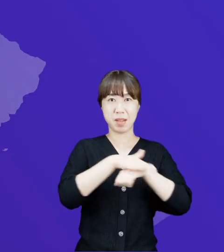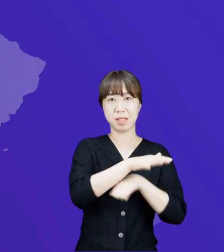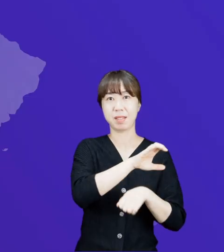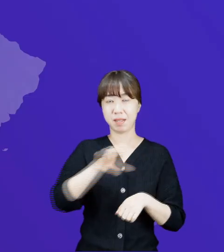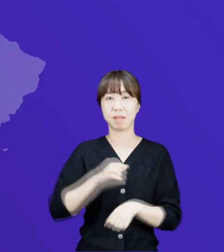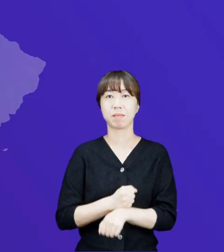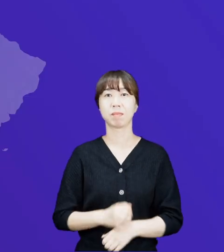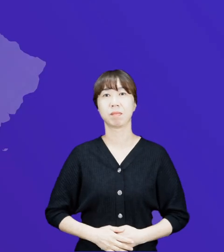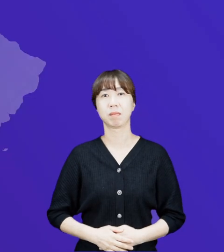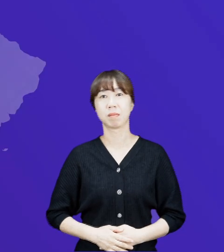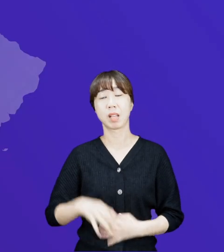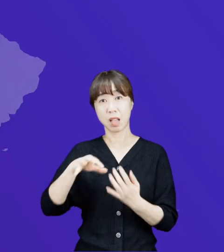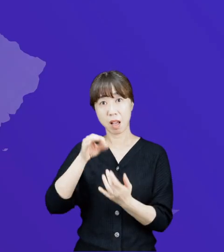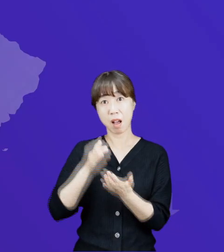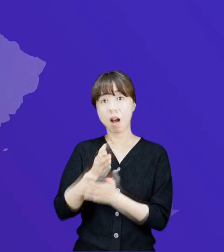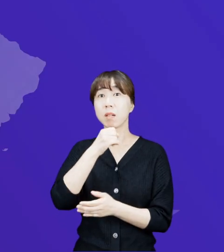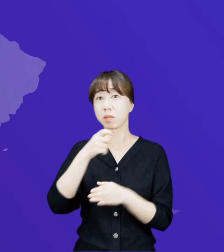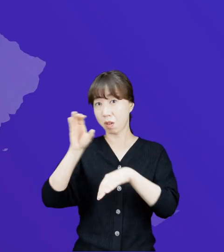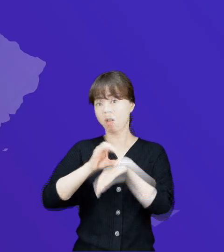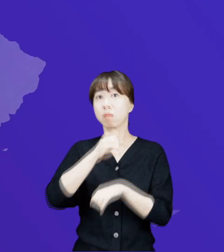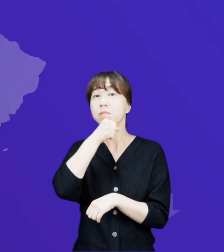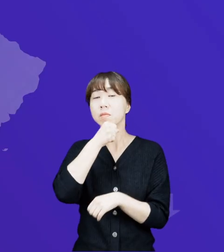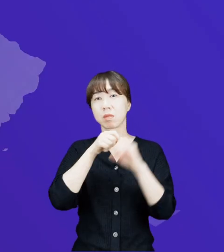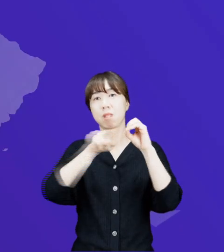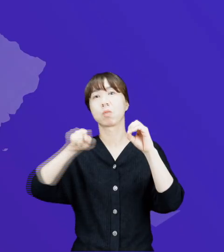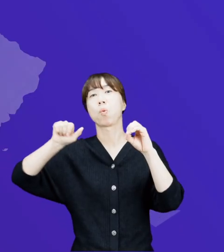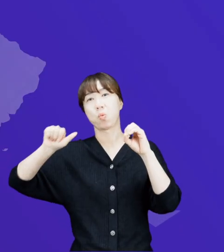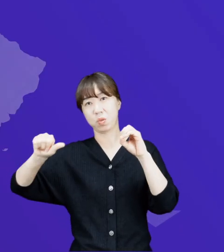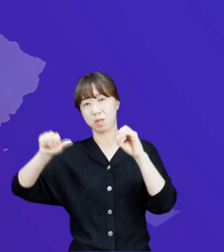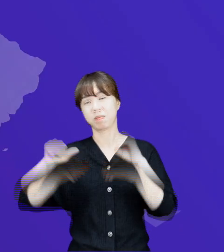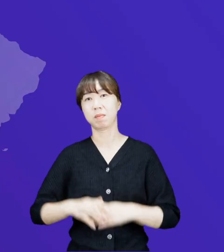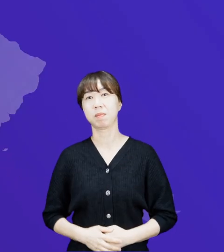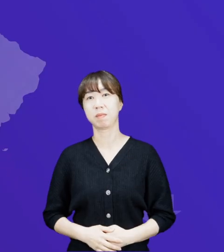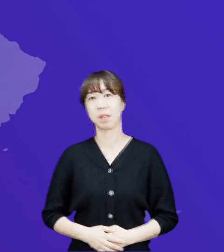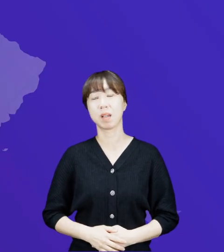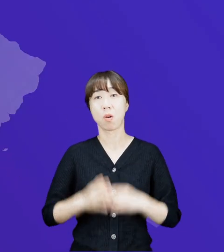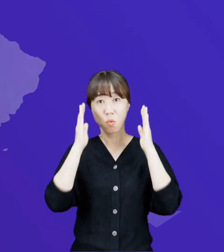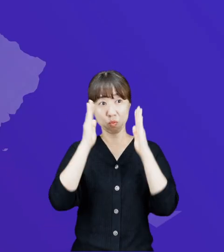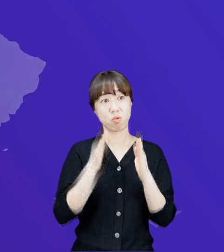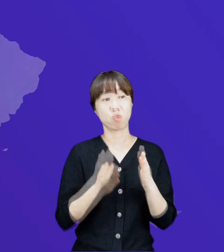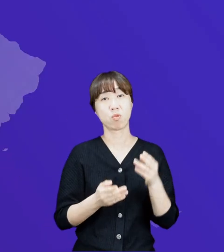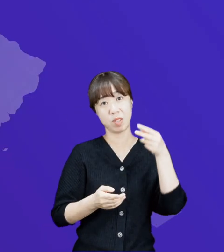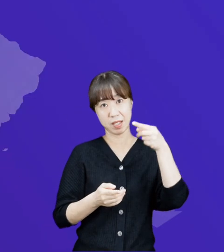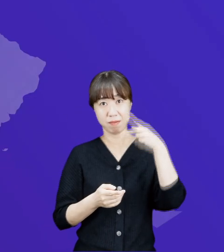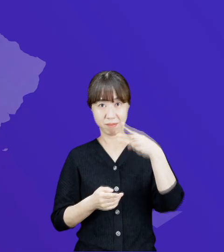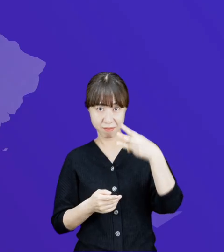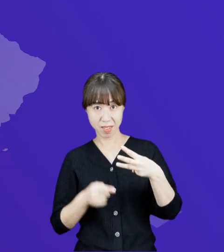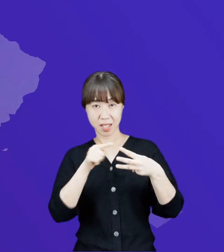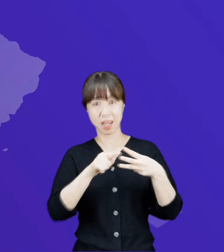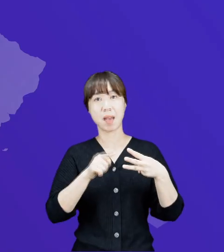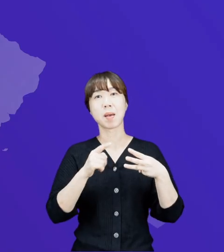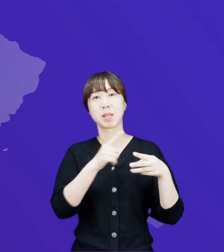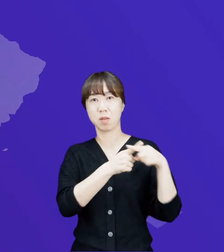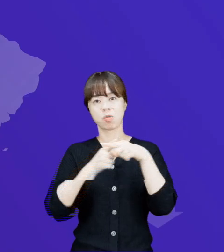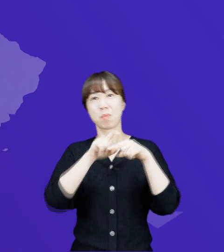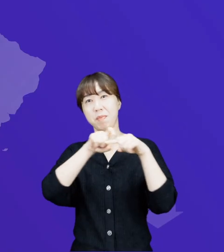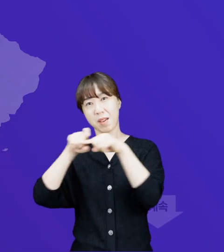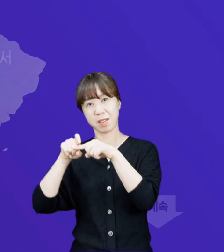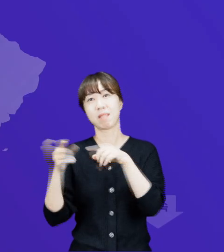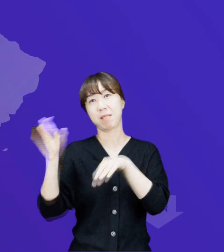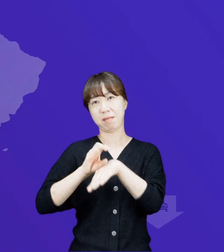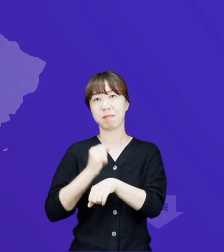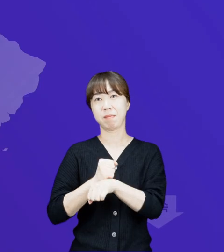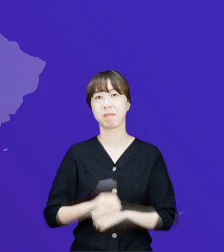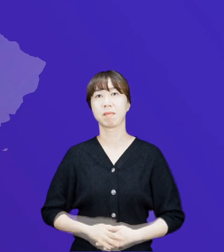과목 가산점은 0점에서 5점으로 상위 3개 과목 성취도별 부여 점수의 평균을 최종점에 가산합니다.